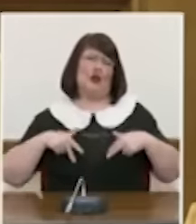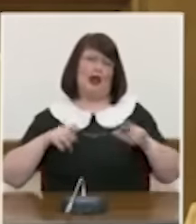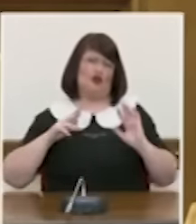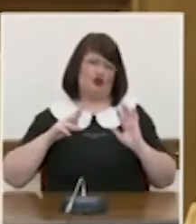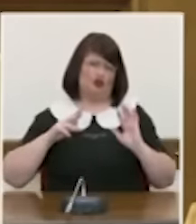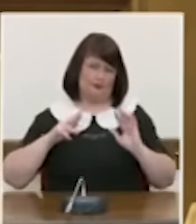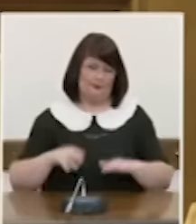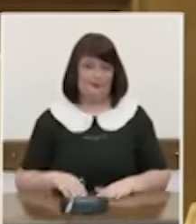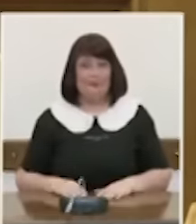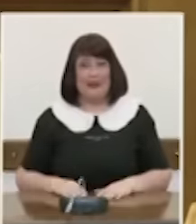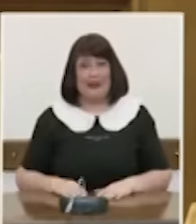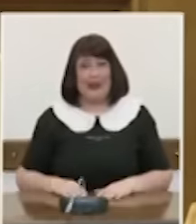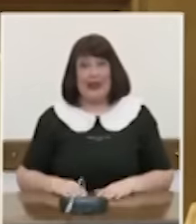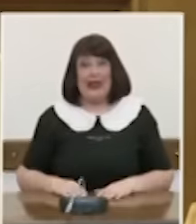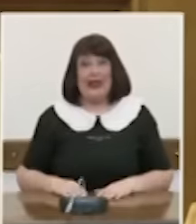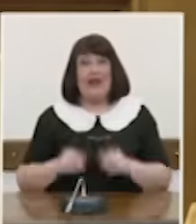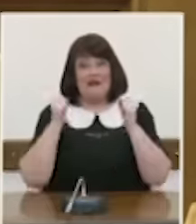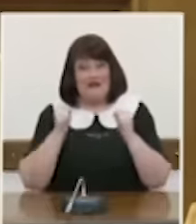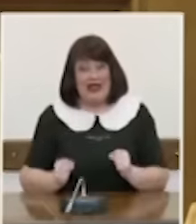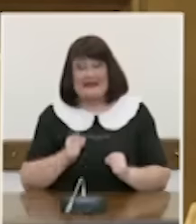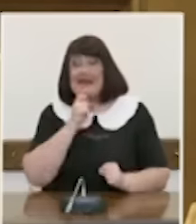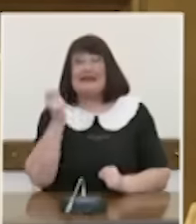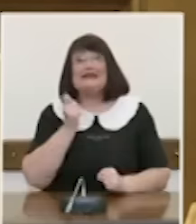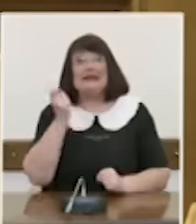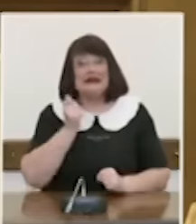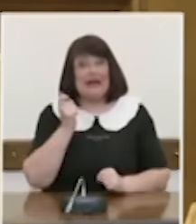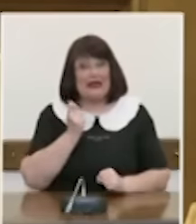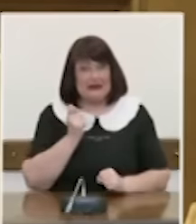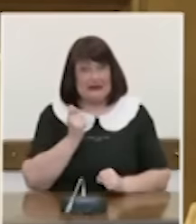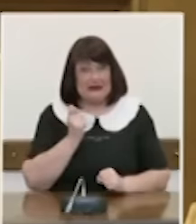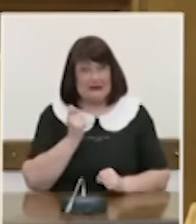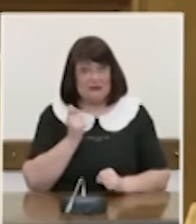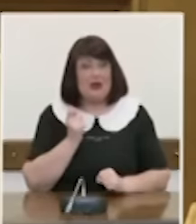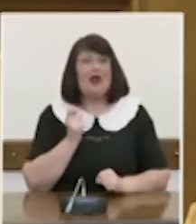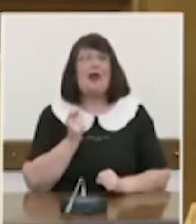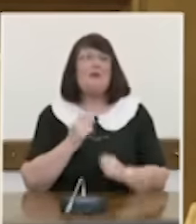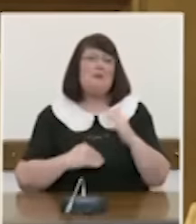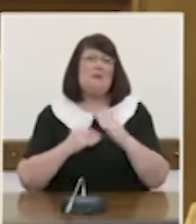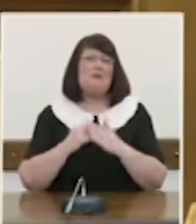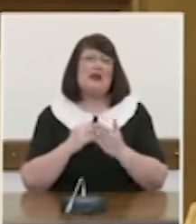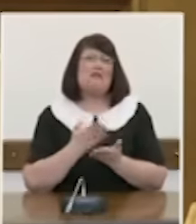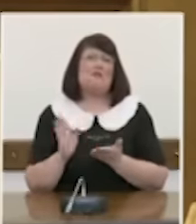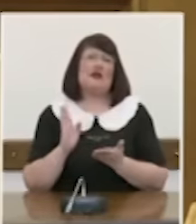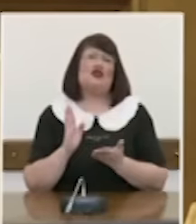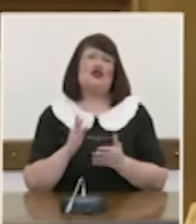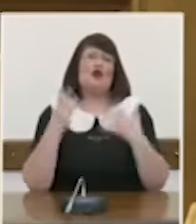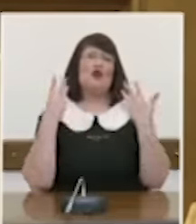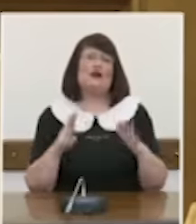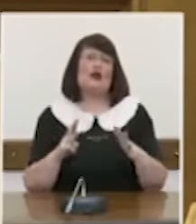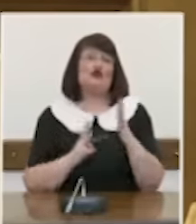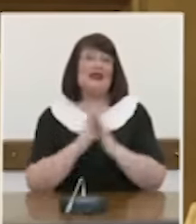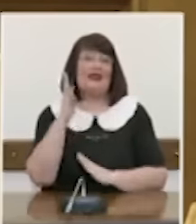δικαιούχων κύριας σύνταξης γύρατος παίρνουν το πολύ μέχρι 814 ευρώ. Και